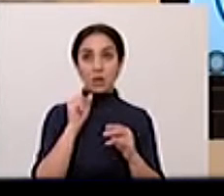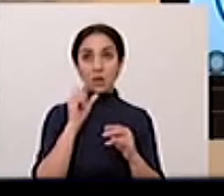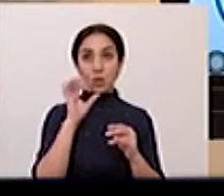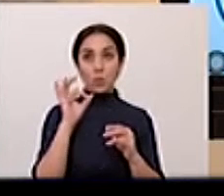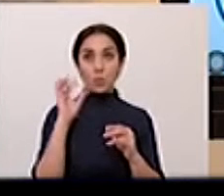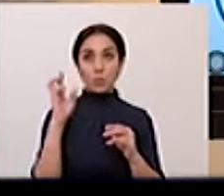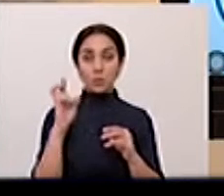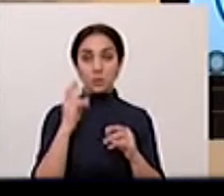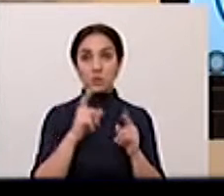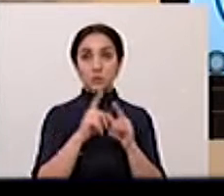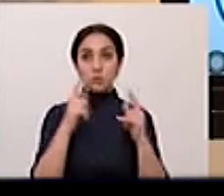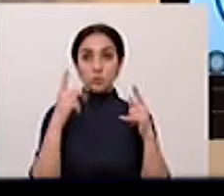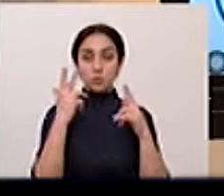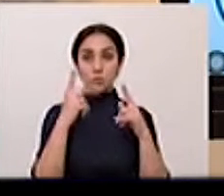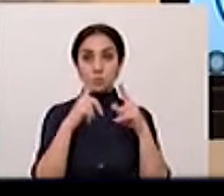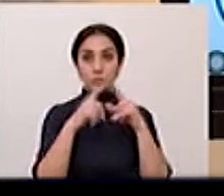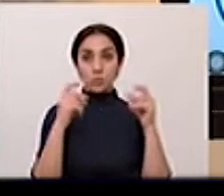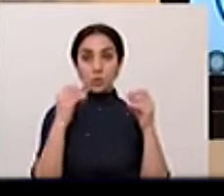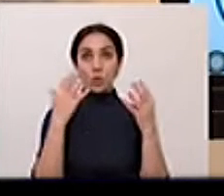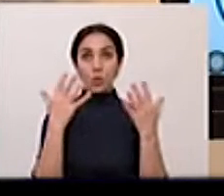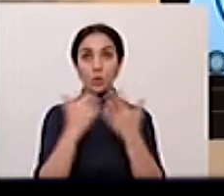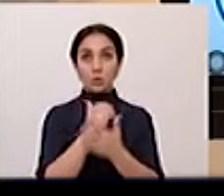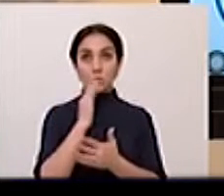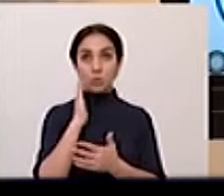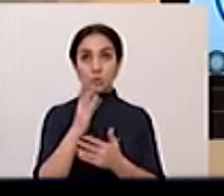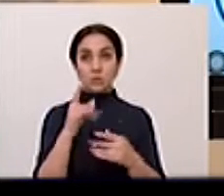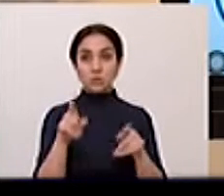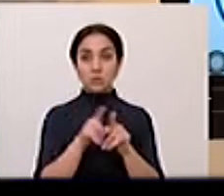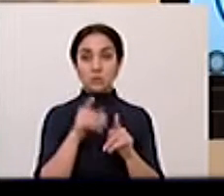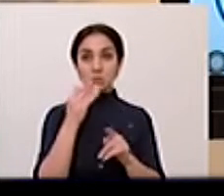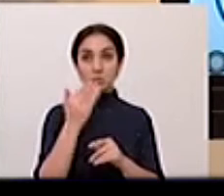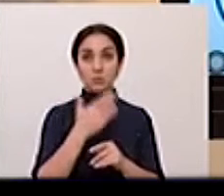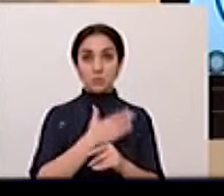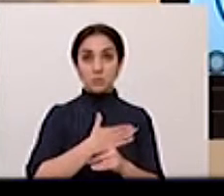AOB to'g'ri burchakli uchburchak hosil bo'lsa, bizda